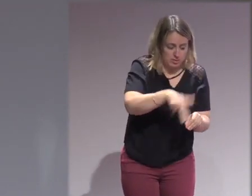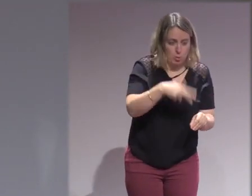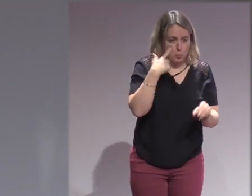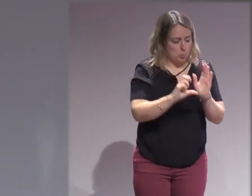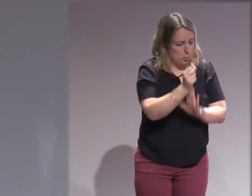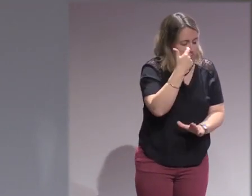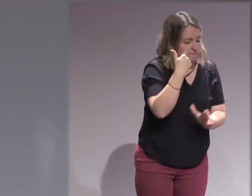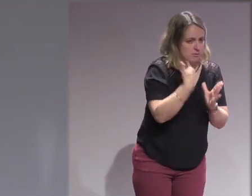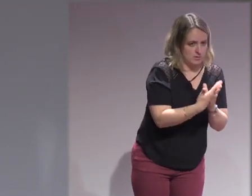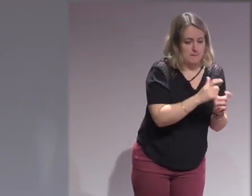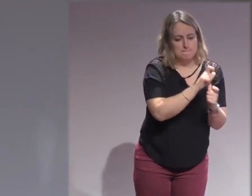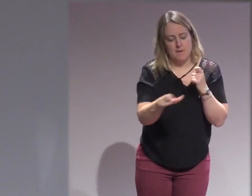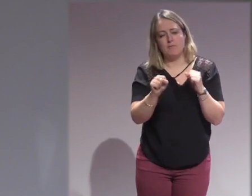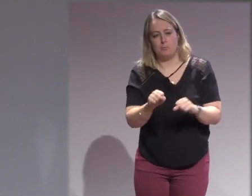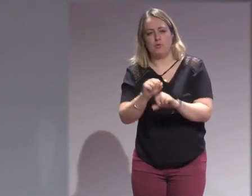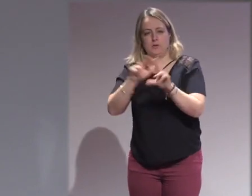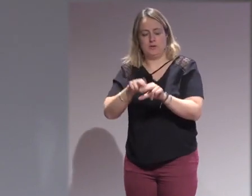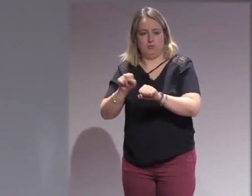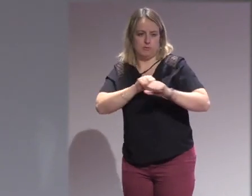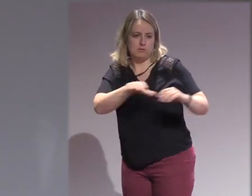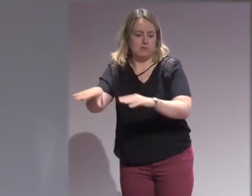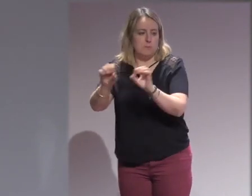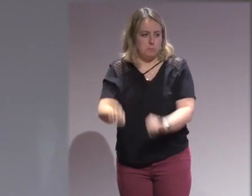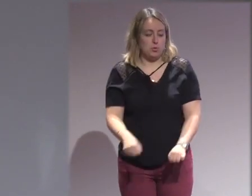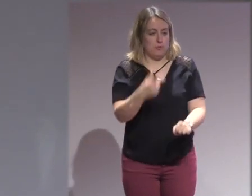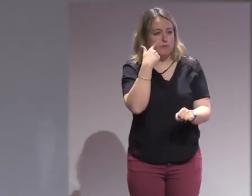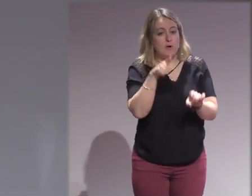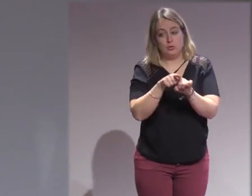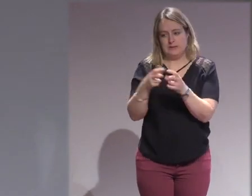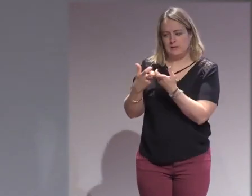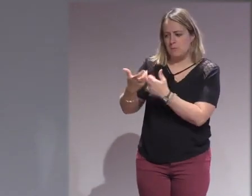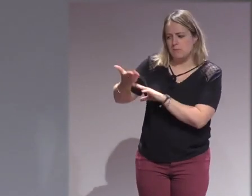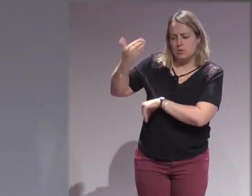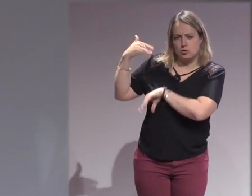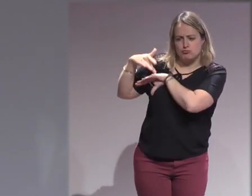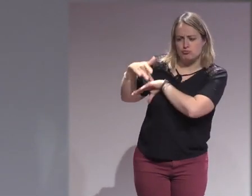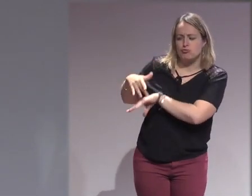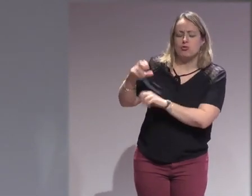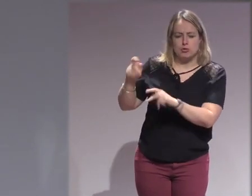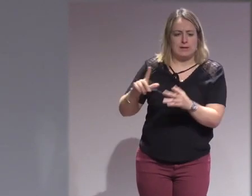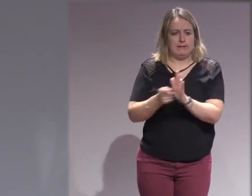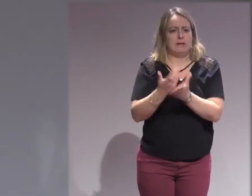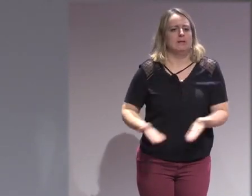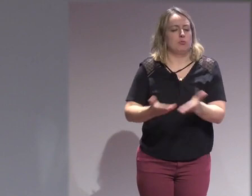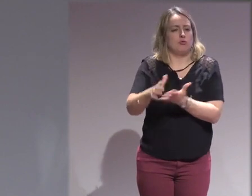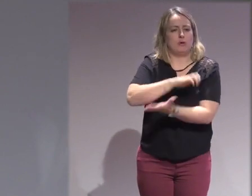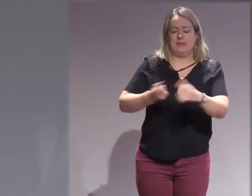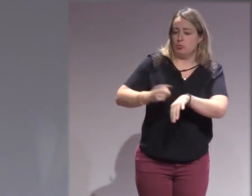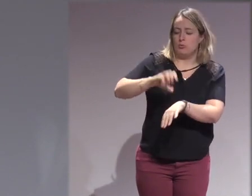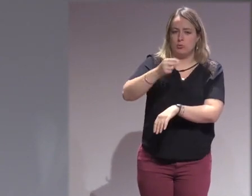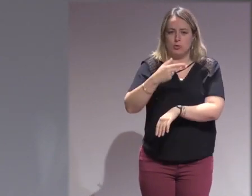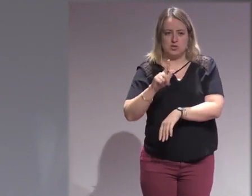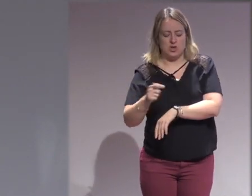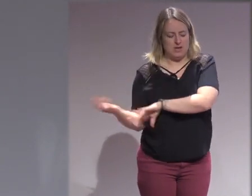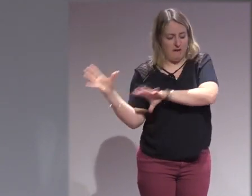a pas de famille, etc., en ayant pris exemple sur des choses qui avaient pu se passer par le passé, où dès qu'il y a une crise, les ONG arrivent, tout le monde veut